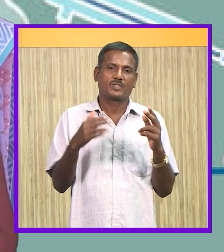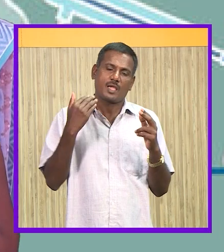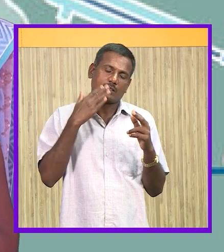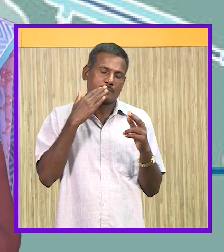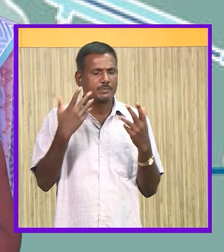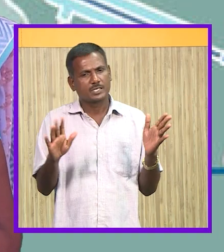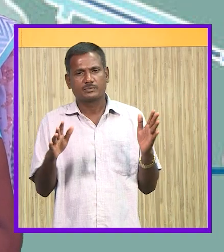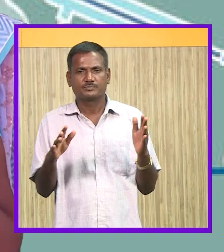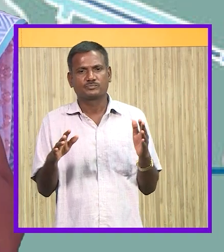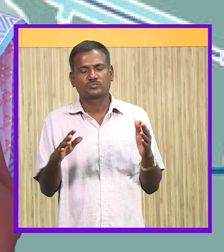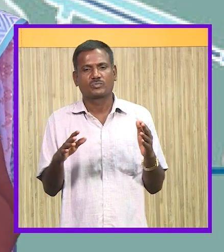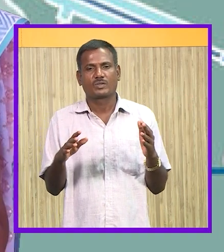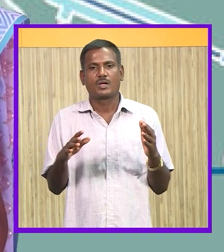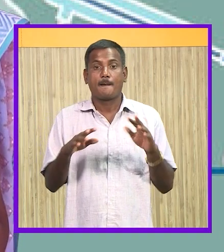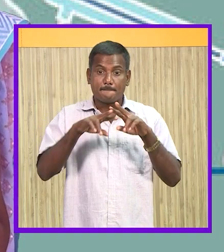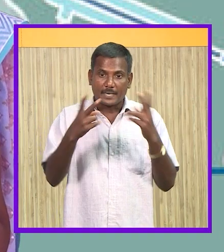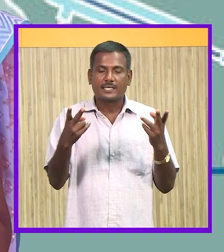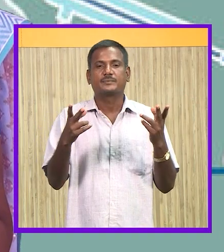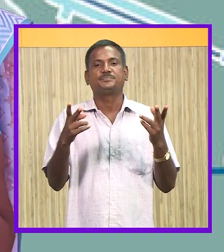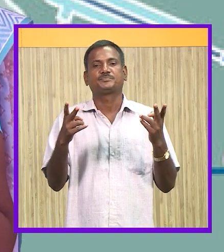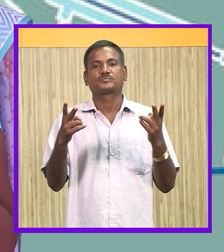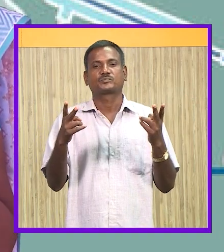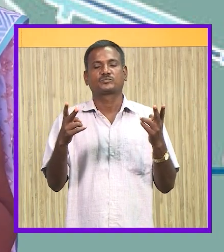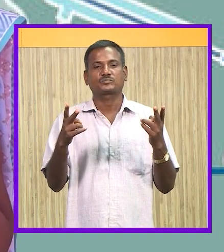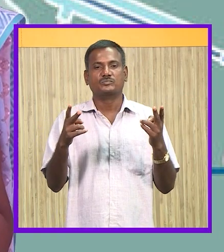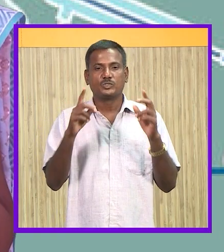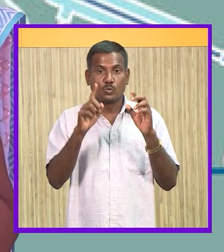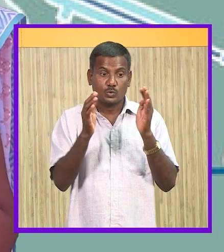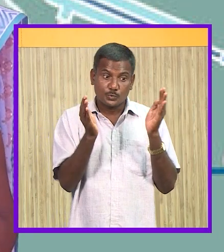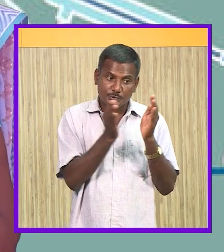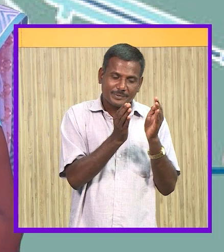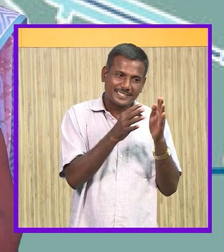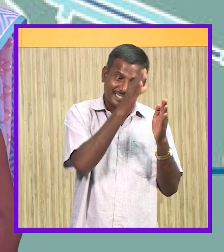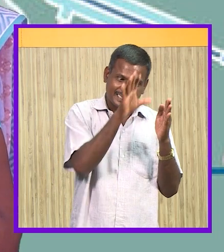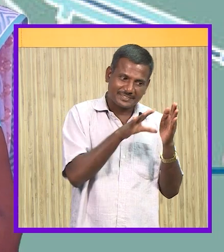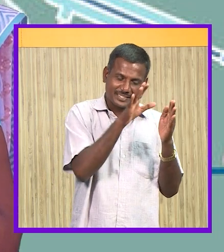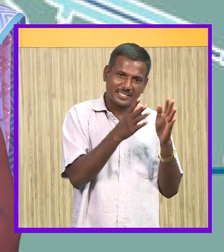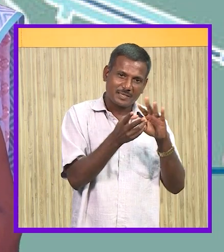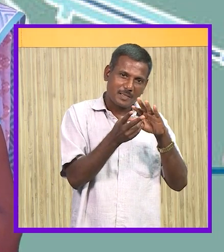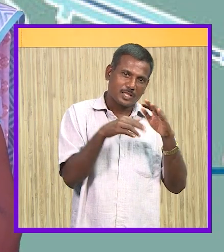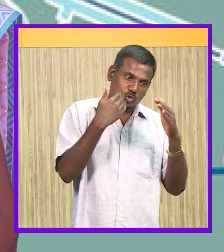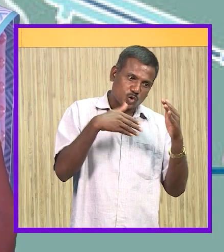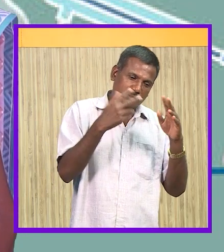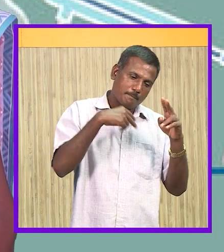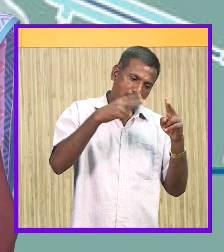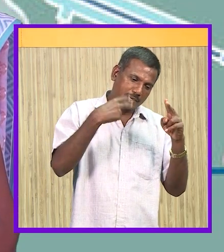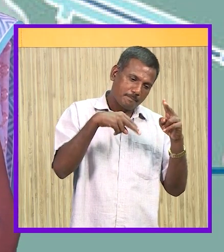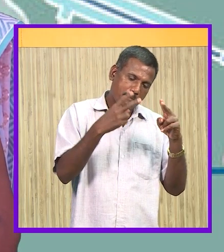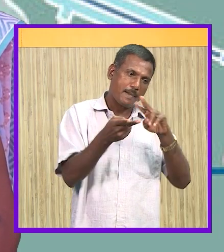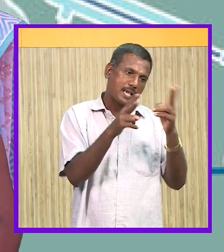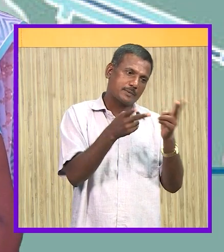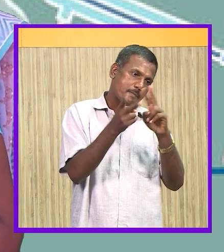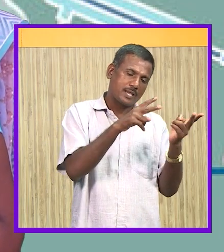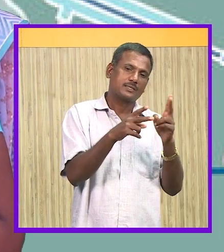இயற்பியல் மாற்றங்களாக இருக்கட்டும், அந்த மாற்றமானது ஒரு குறிப்பிட்ட கால இடைவெளியில் தொடர்ந்து மாறிக்கொண்டே